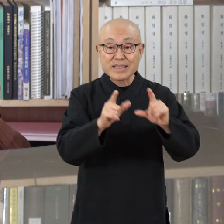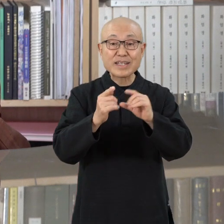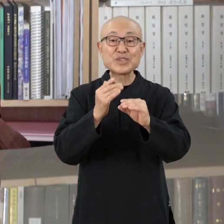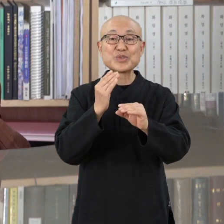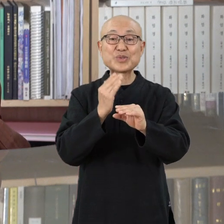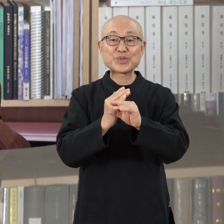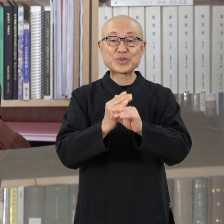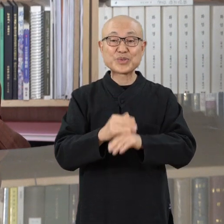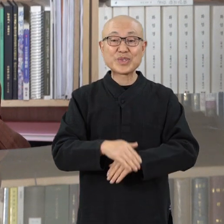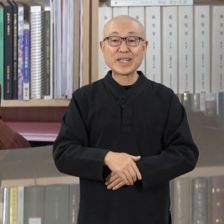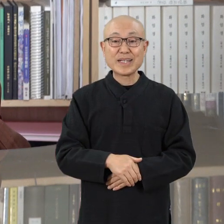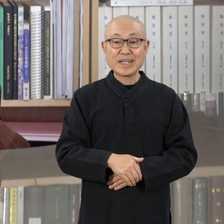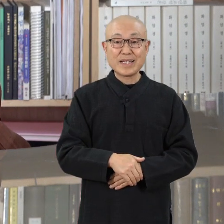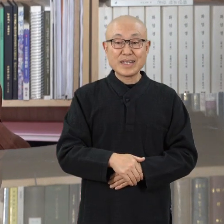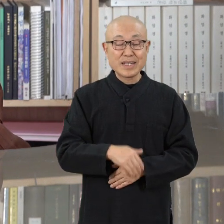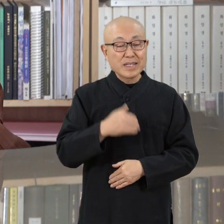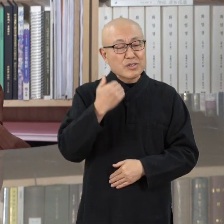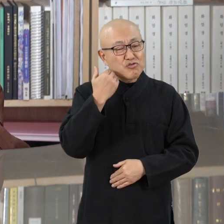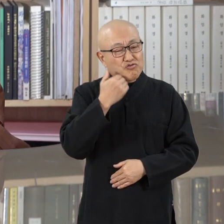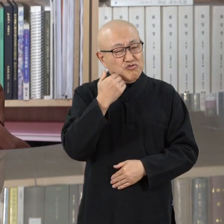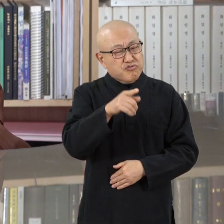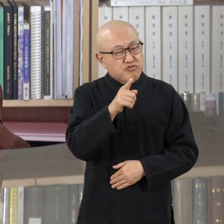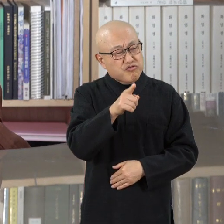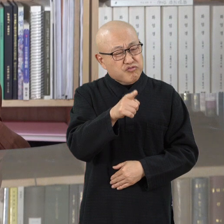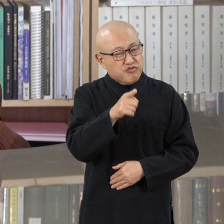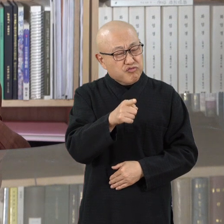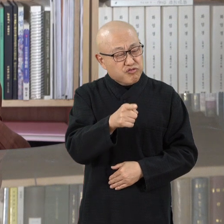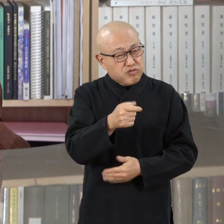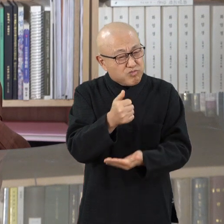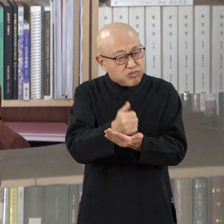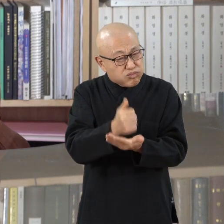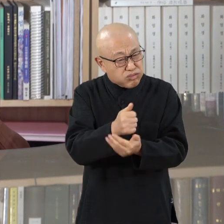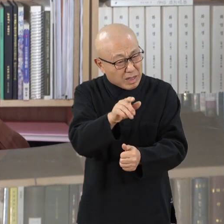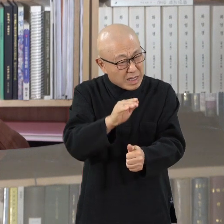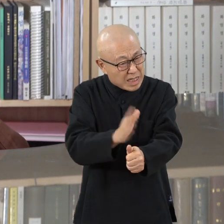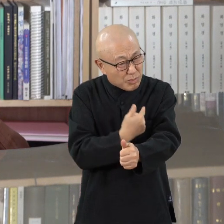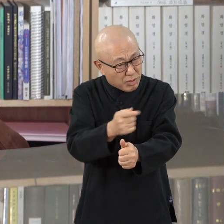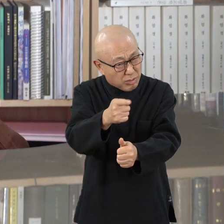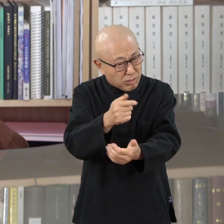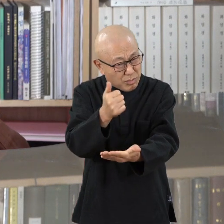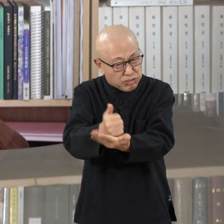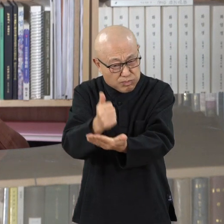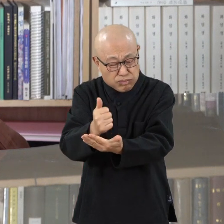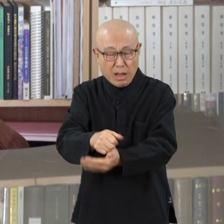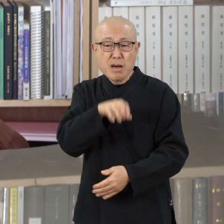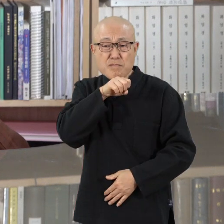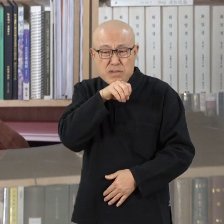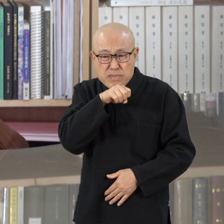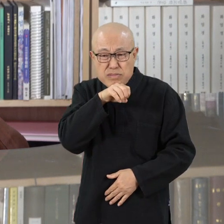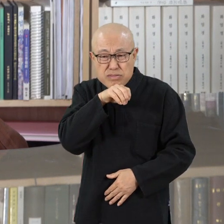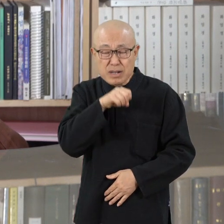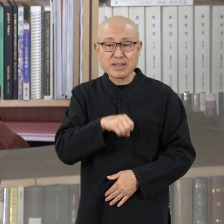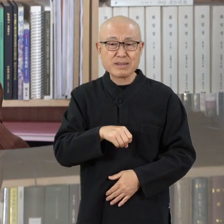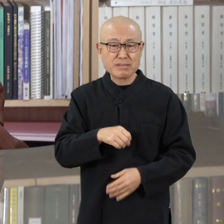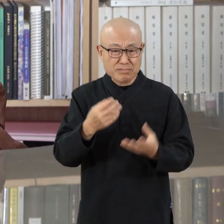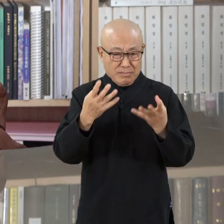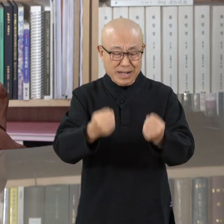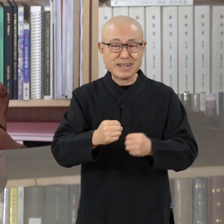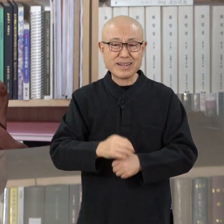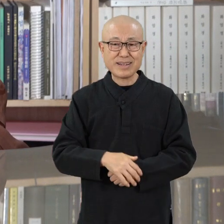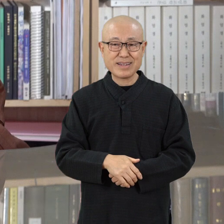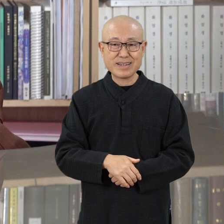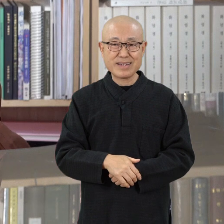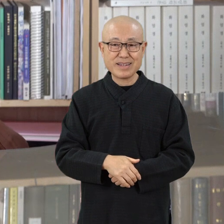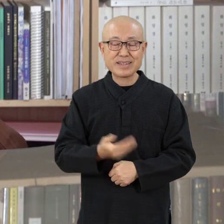살면서 굉장히 남 탓을 많이 하고 또 불평불만으로 이 세상을 살아가게